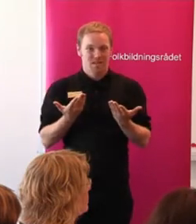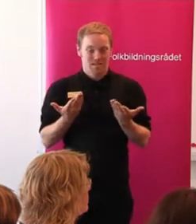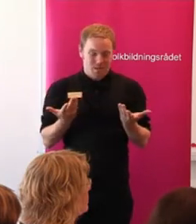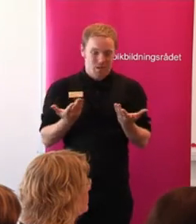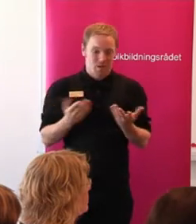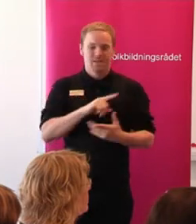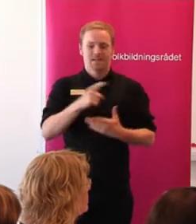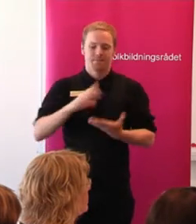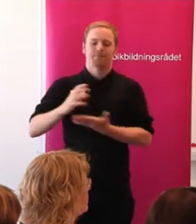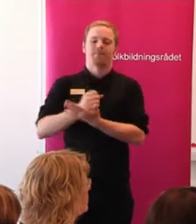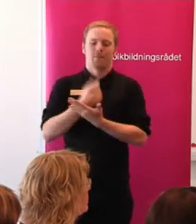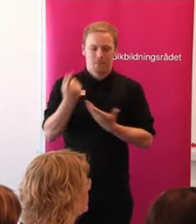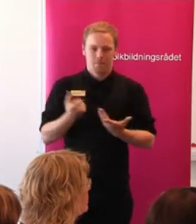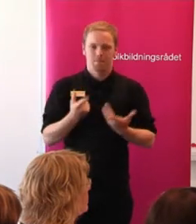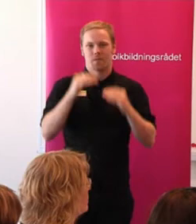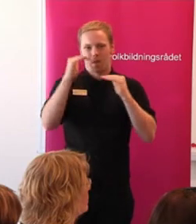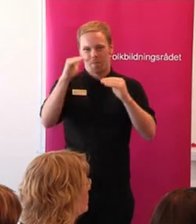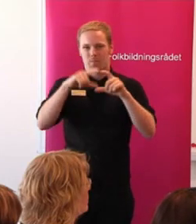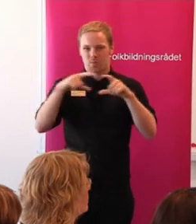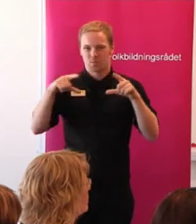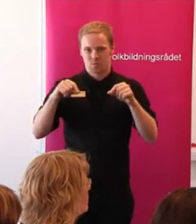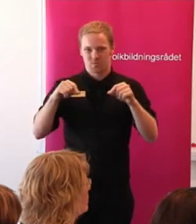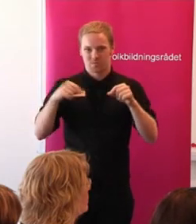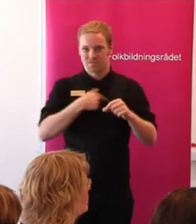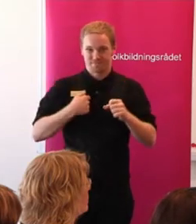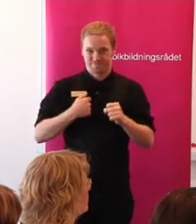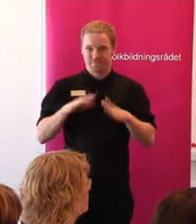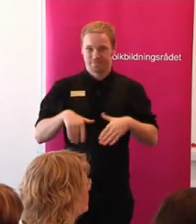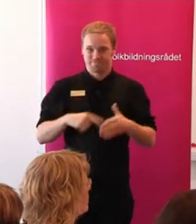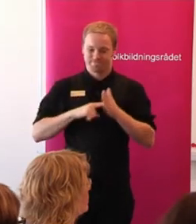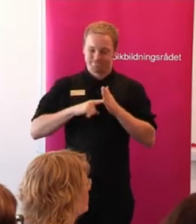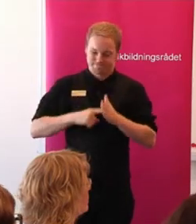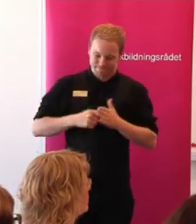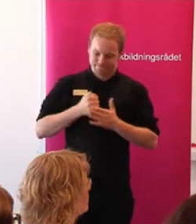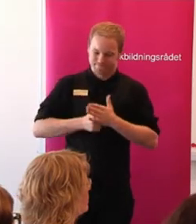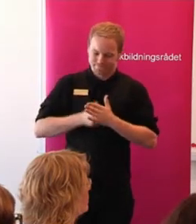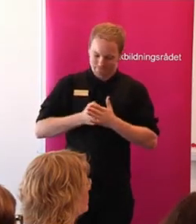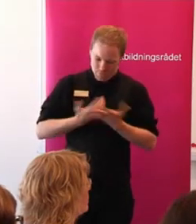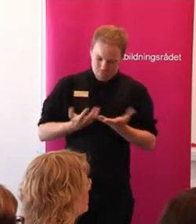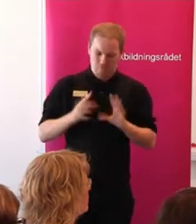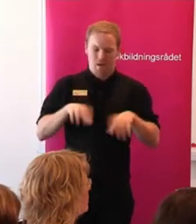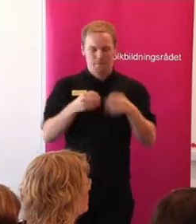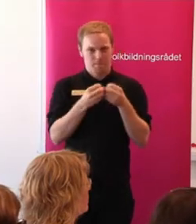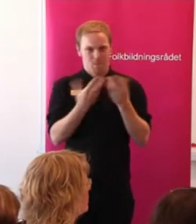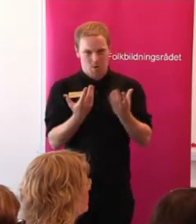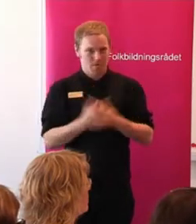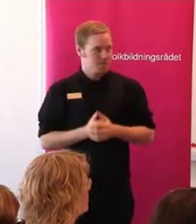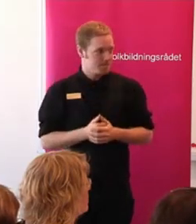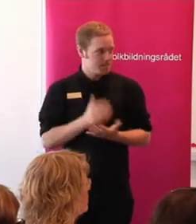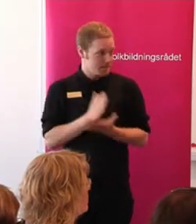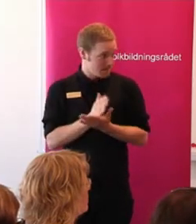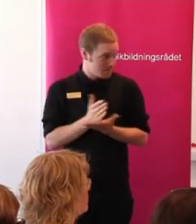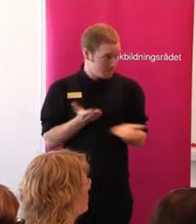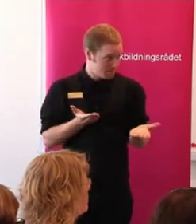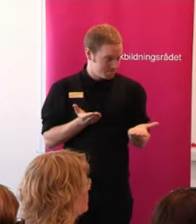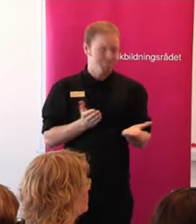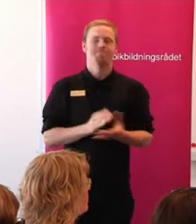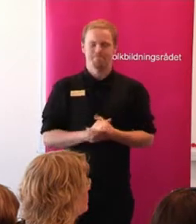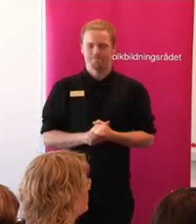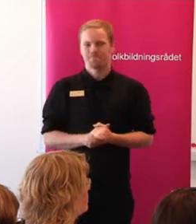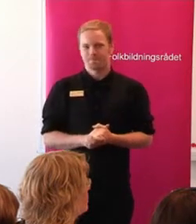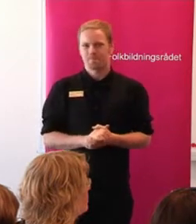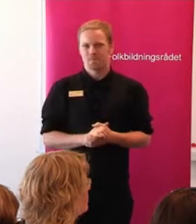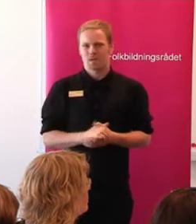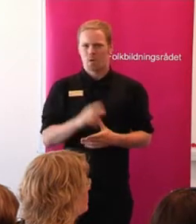det vet ni va? Håll ut, håll i. Så kanske det löser sig. Så att efter 1,5 år så löste vi busskortsfrågan, visst var det så? Och helt plötsligt så ser vi nu